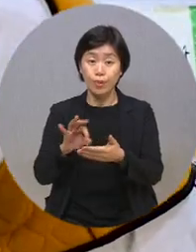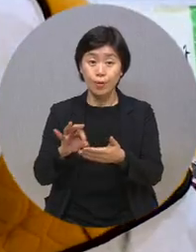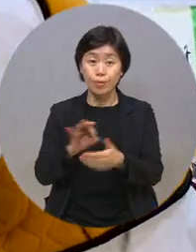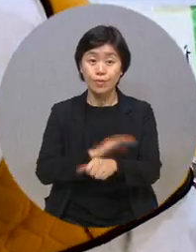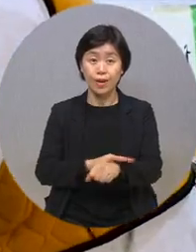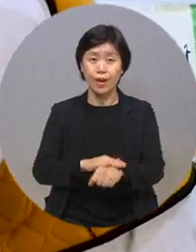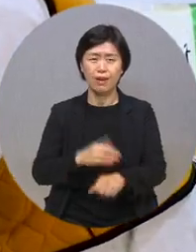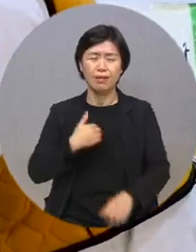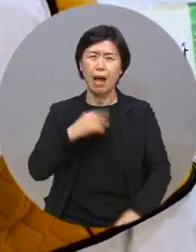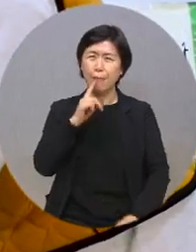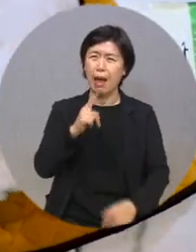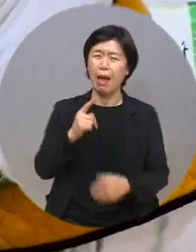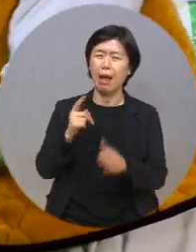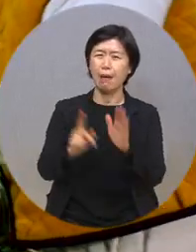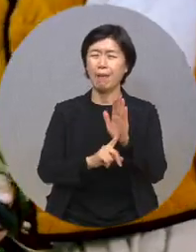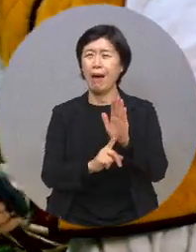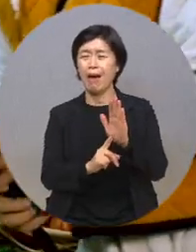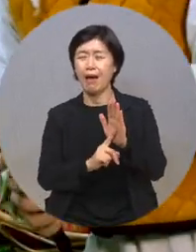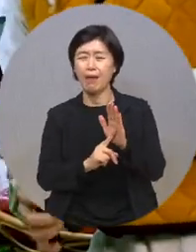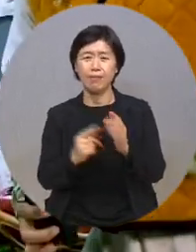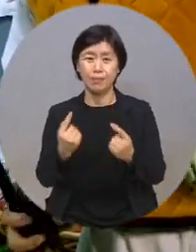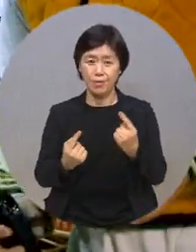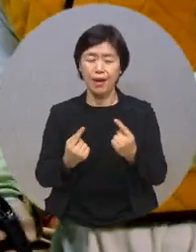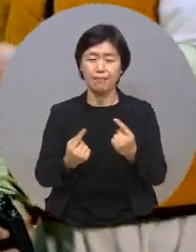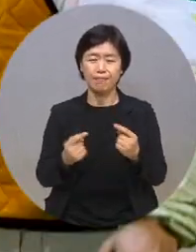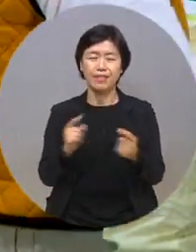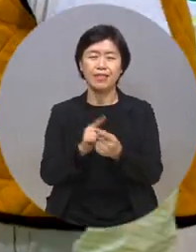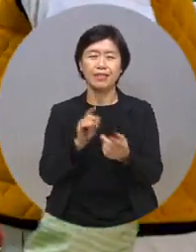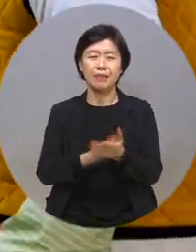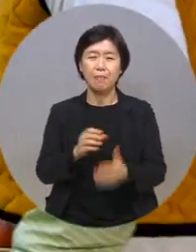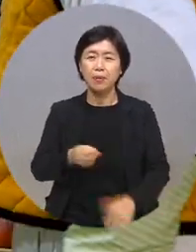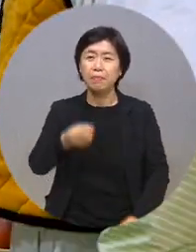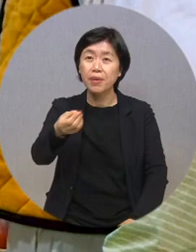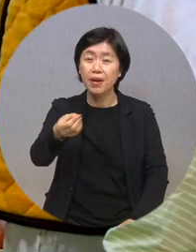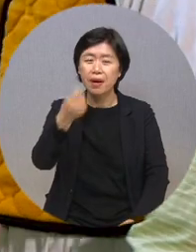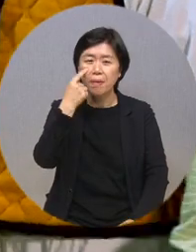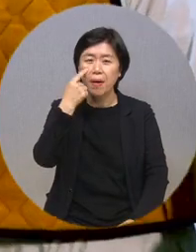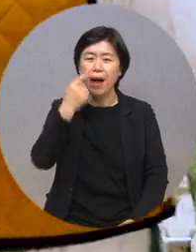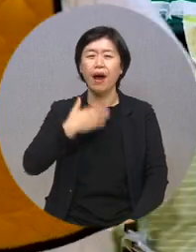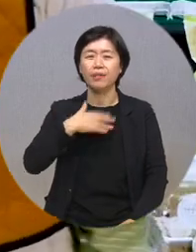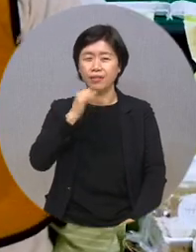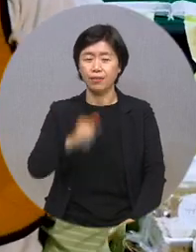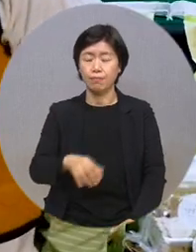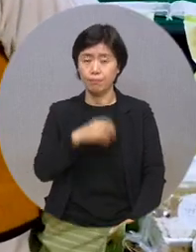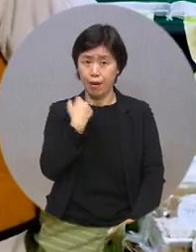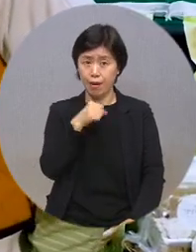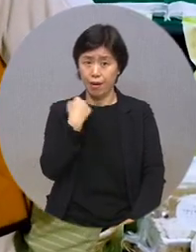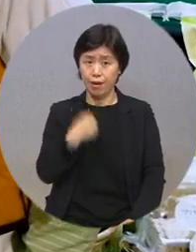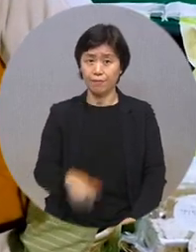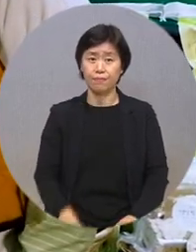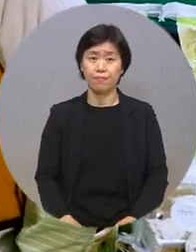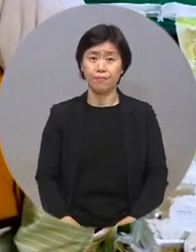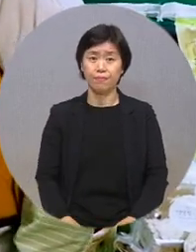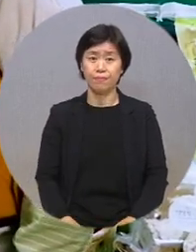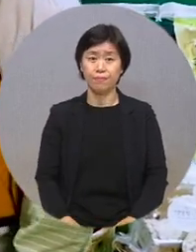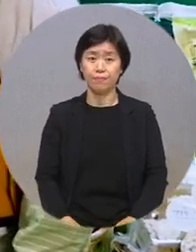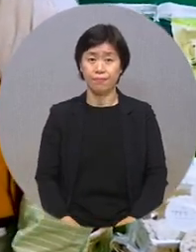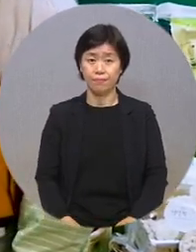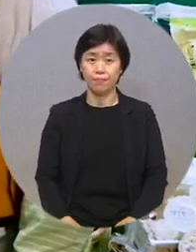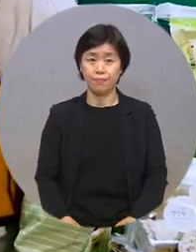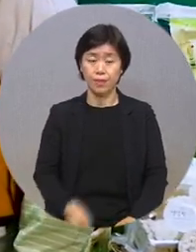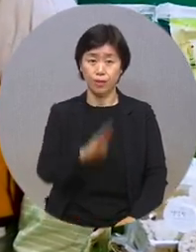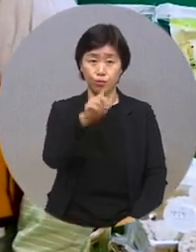말로 안 해요. 직접 드셔보시고 평가하세요. 우와. 이거 드셔보면 맛있네. 맛있네. 맛있네요 이게. 저거를 부각을